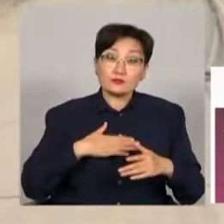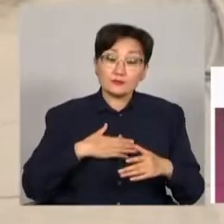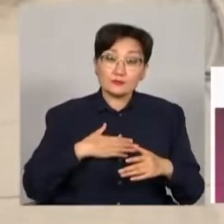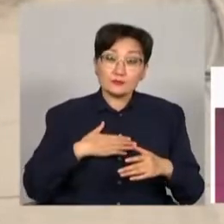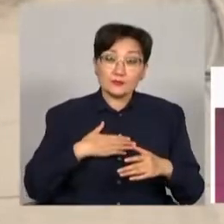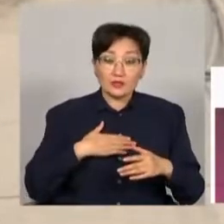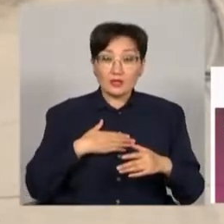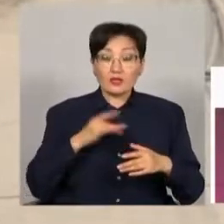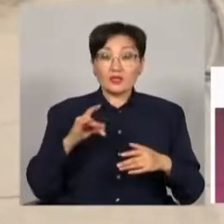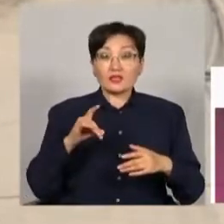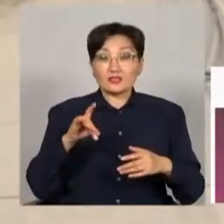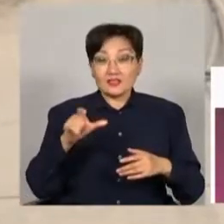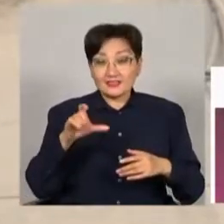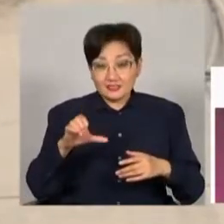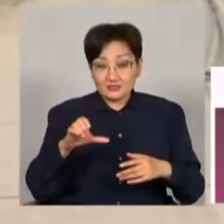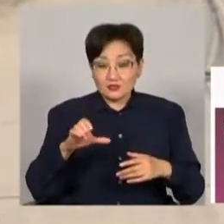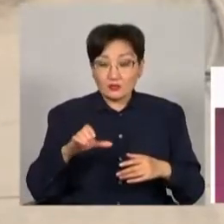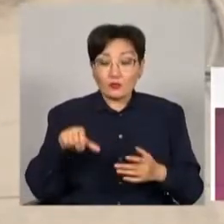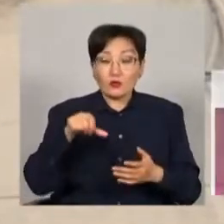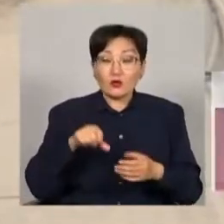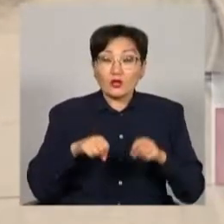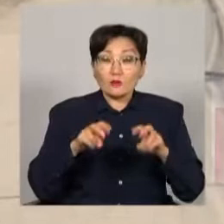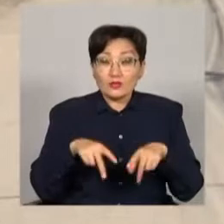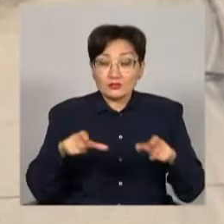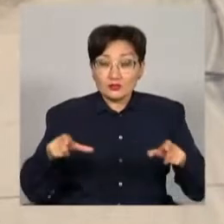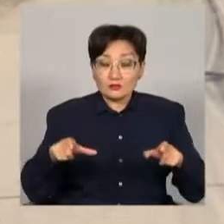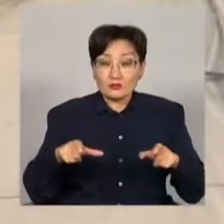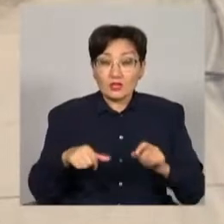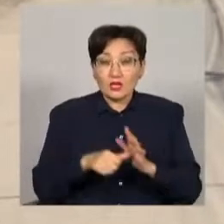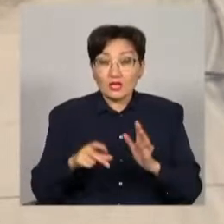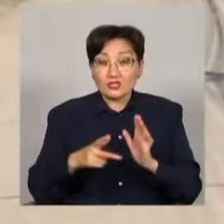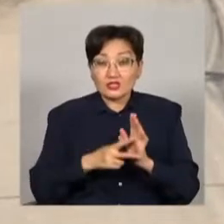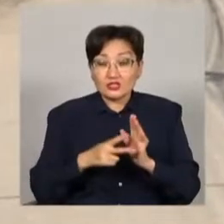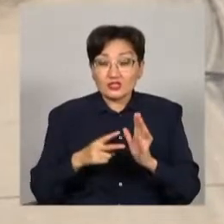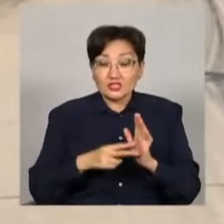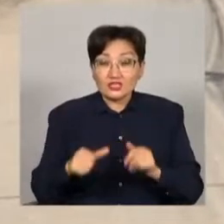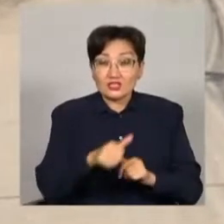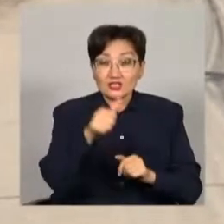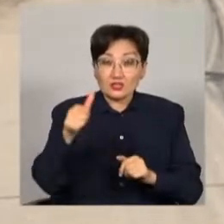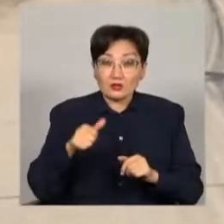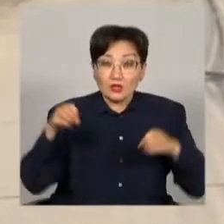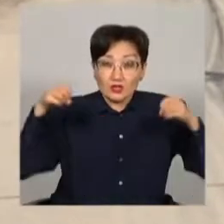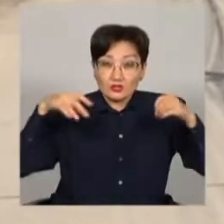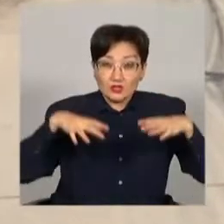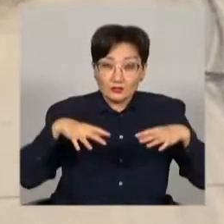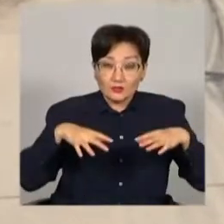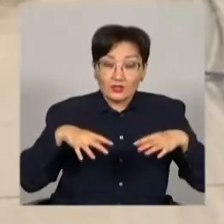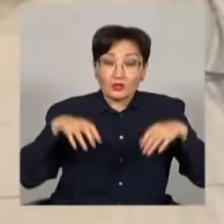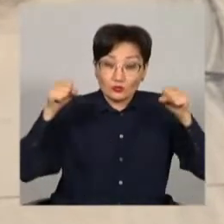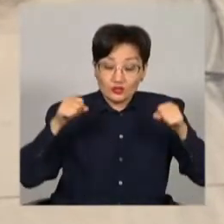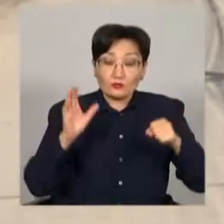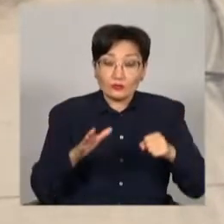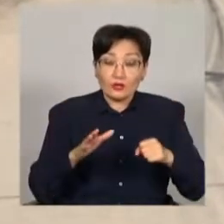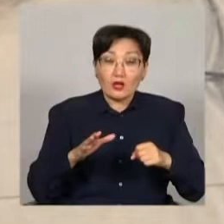жаңа рестің өкілдері айтқаны бойынша 6-7 сағатқа тек жарықтандыру өшіріледі, тек